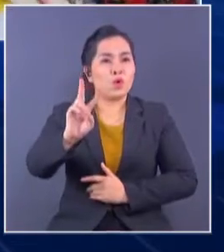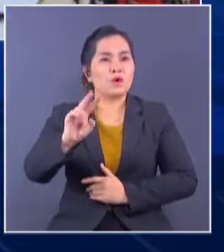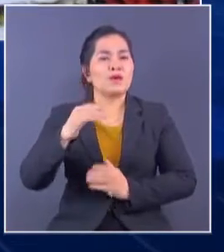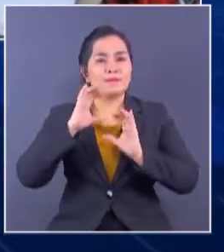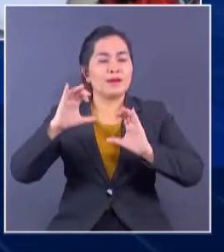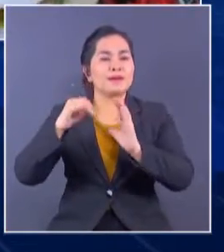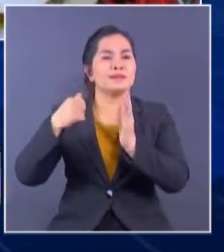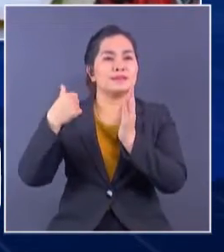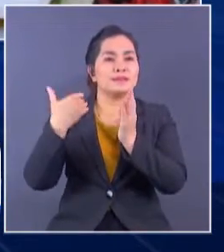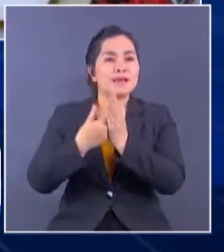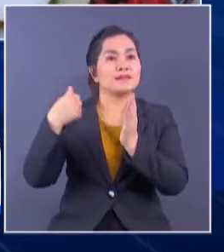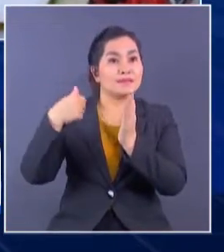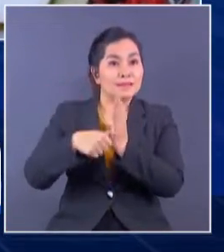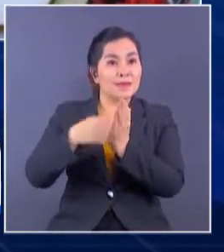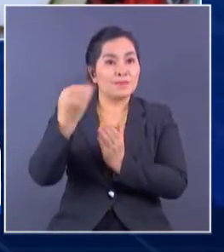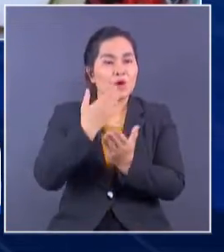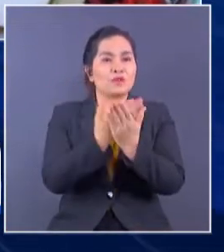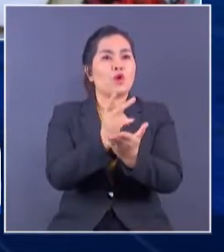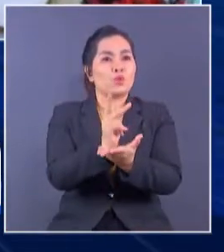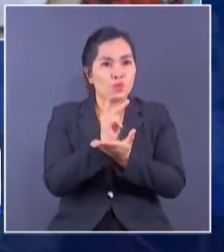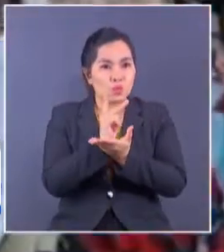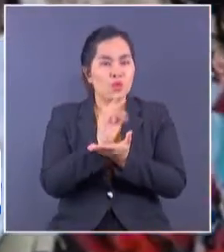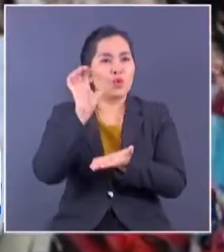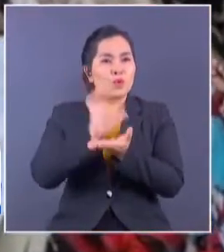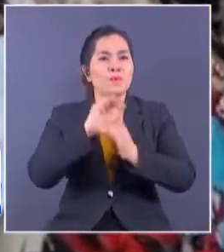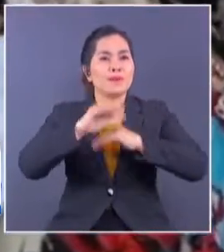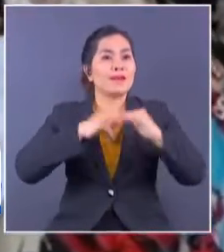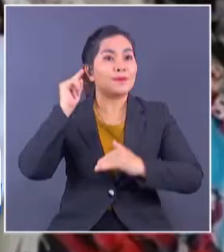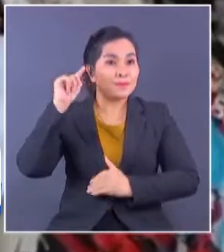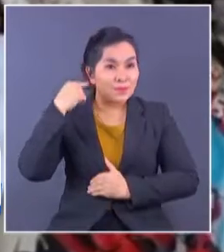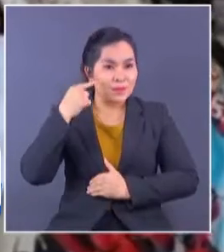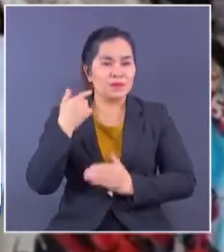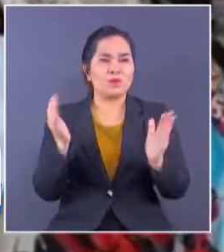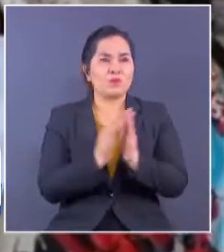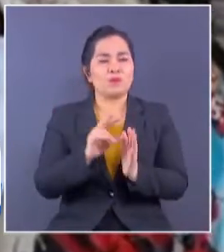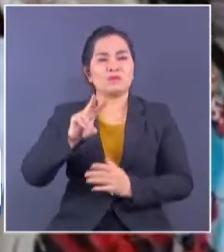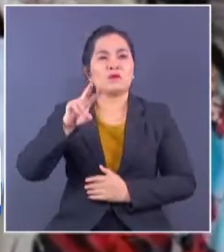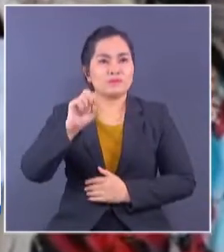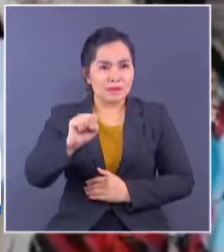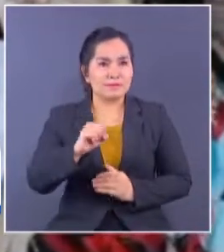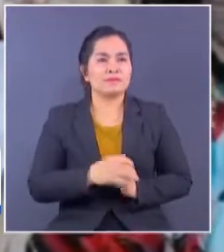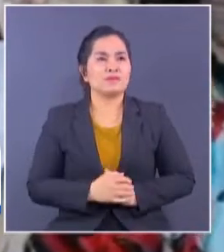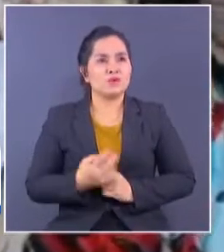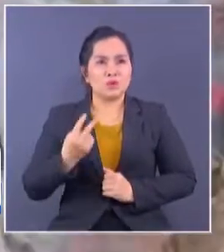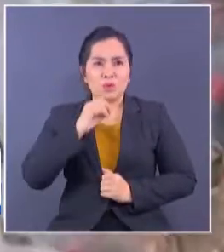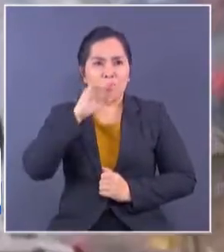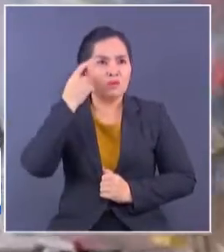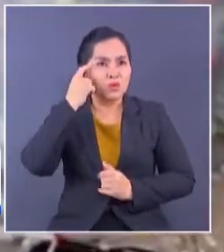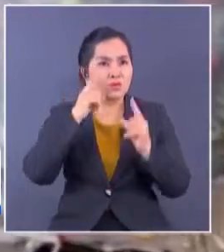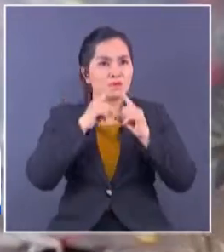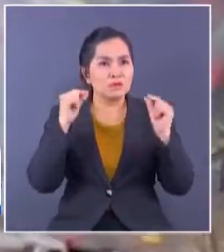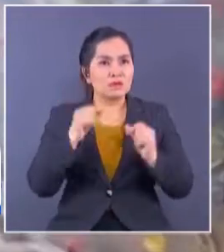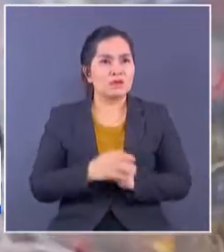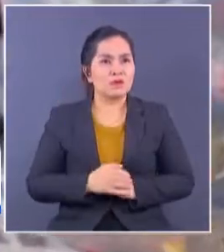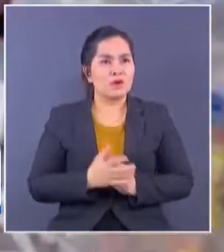มาจากทางการบอกว่าเป็นหนี้ในการกู้ยืมเงินกองทุนพัฒนาสตรี 2แสนบาทยายบอกไม่รู้เรื่องเลย